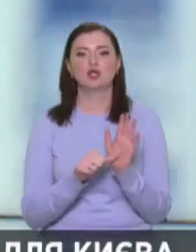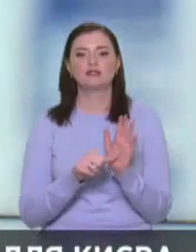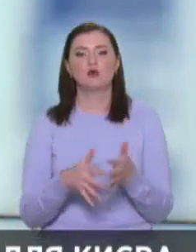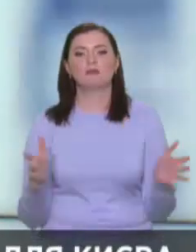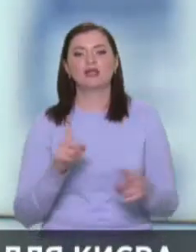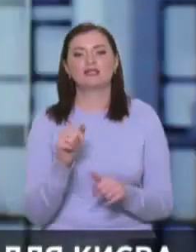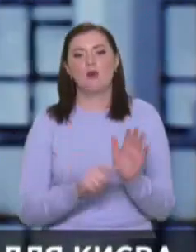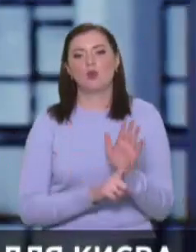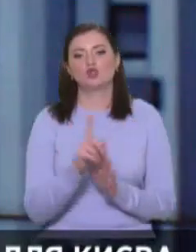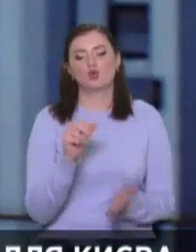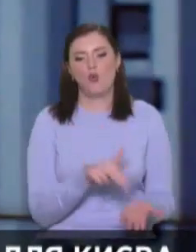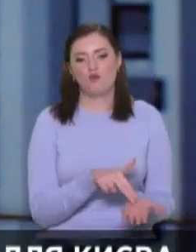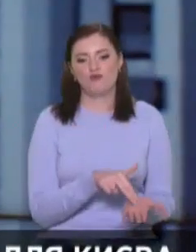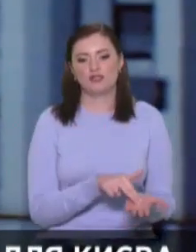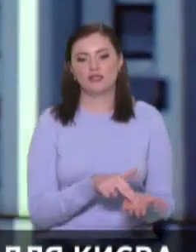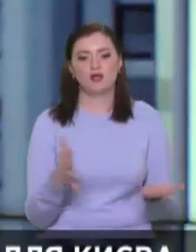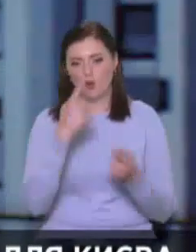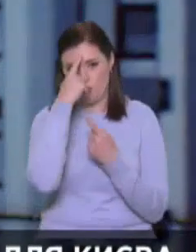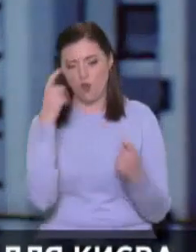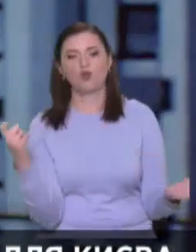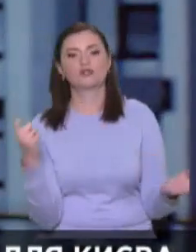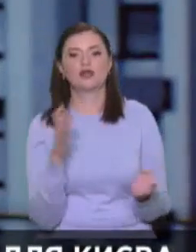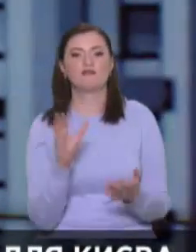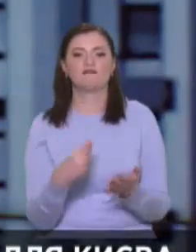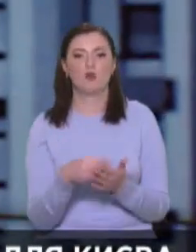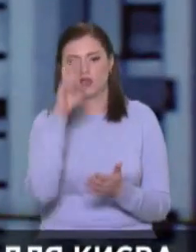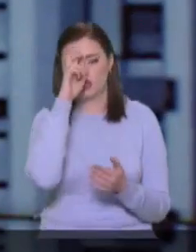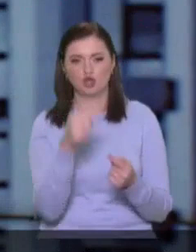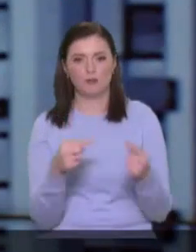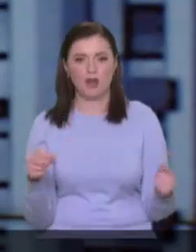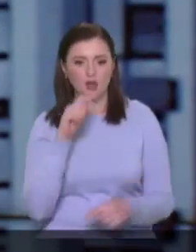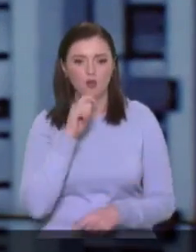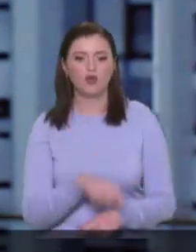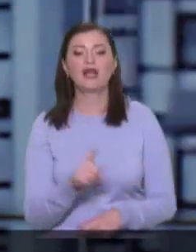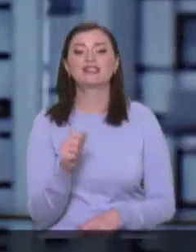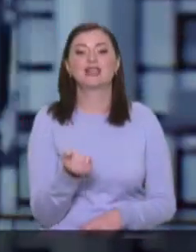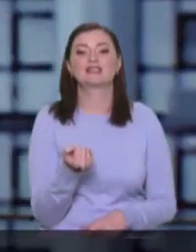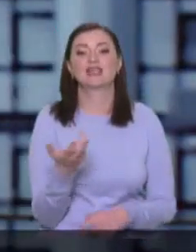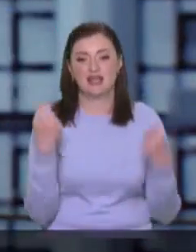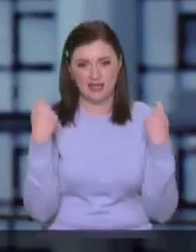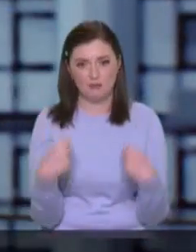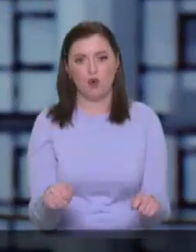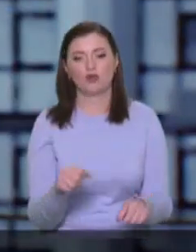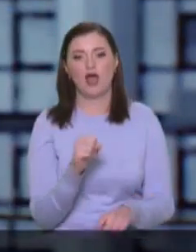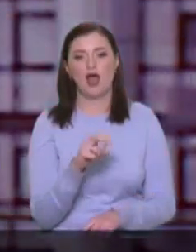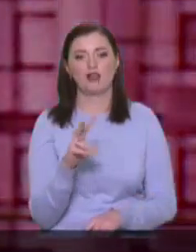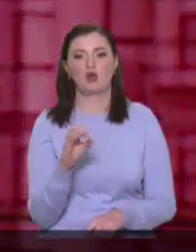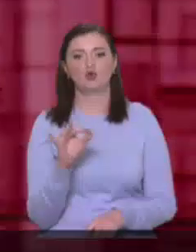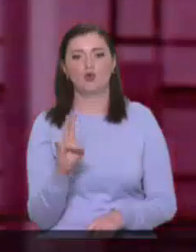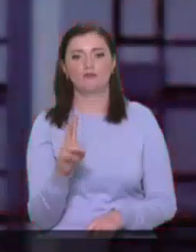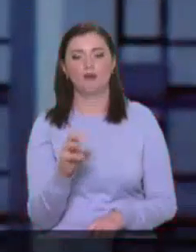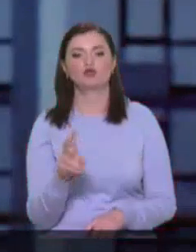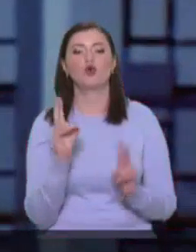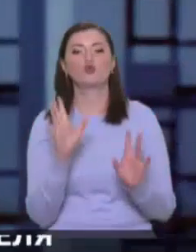за початкову вартість, яку оголосили в Фонді державного майна України. То за скільки продали «Електронмаш» і чи відомо, хто